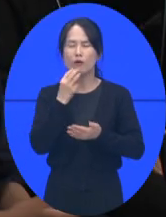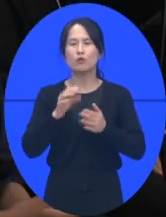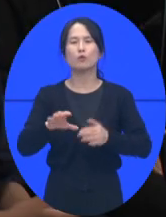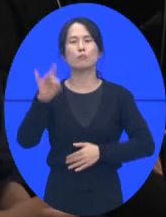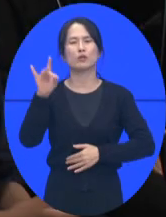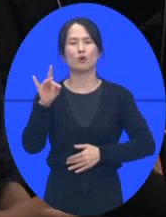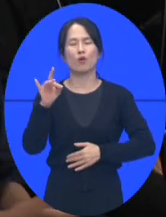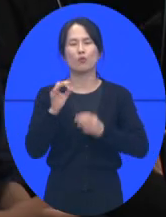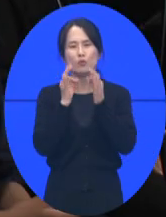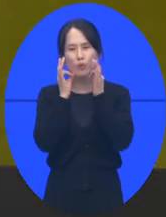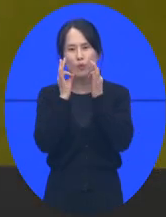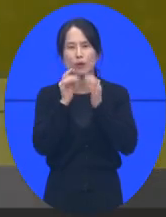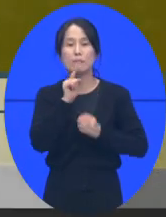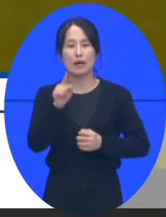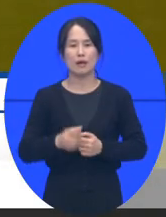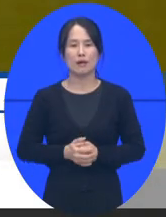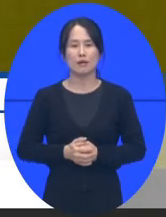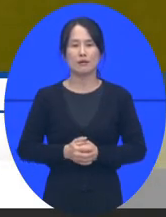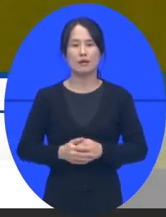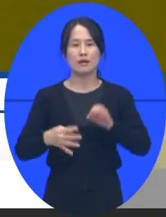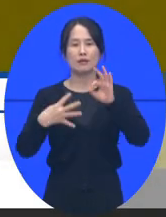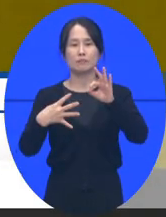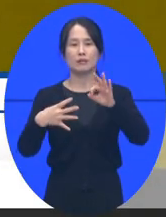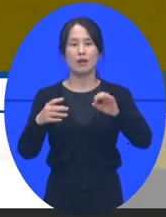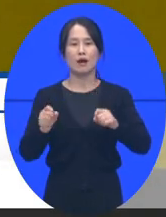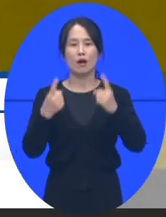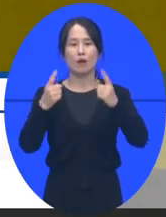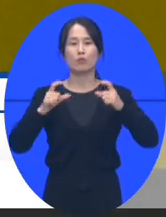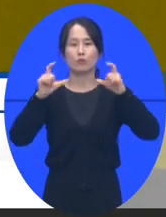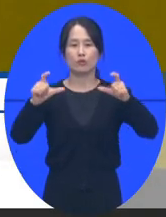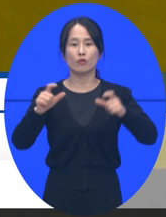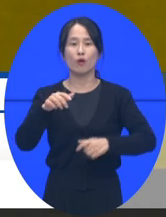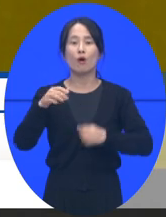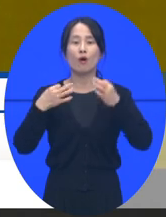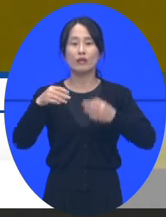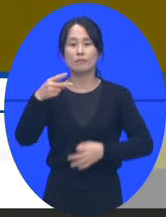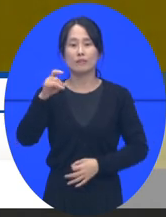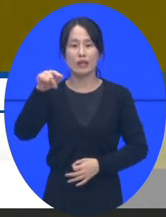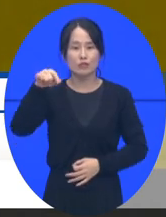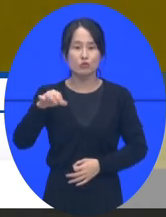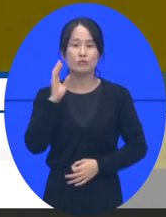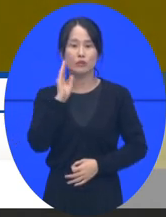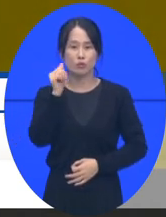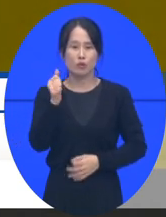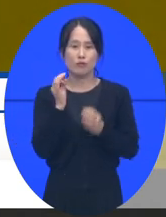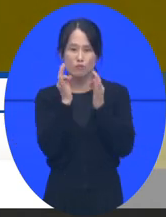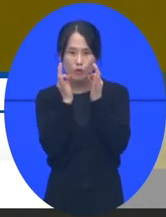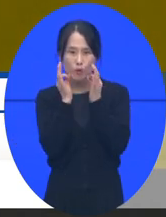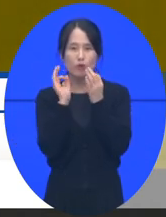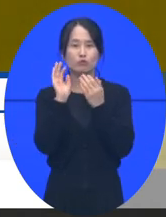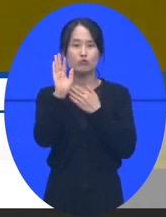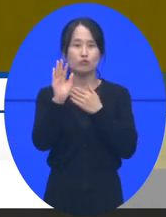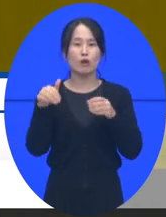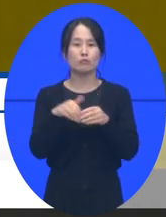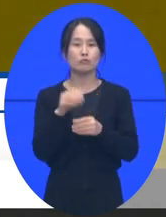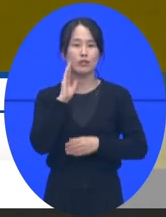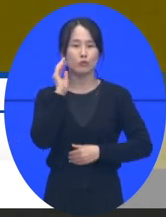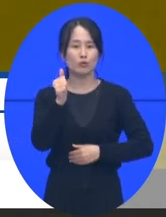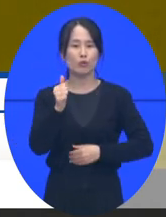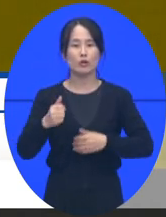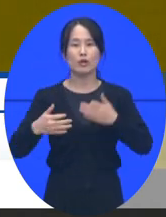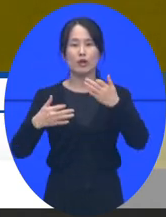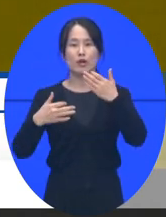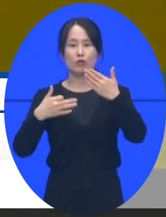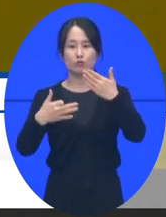뜻을 밝혔습니다. 14 공동선언, 김대중 대통령의 노력, 그 후에 있었던 문재인 대통령의